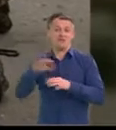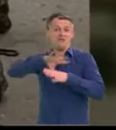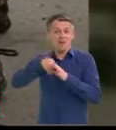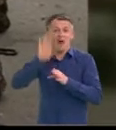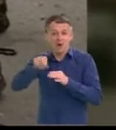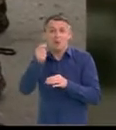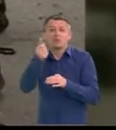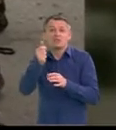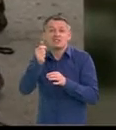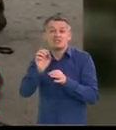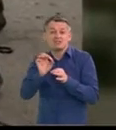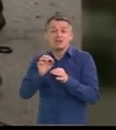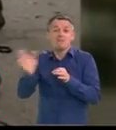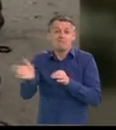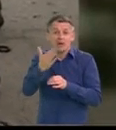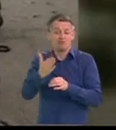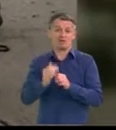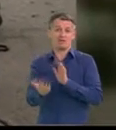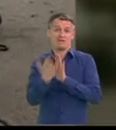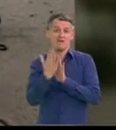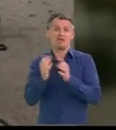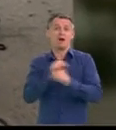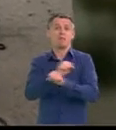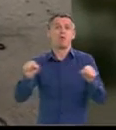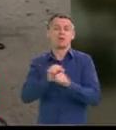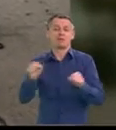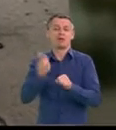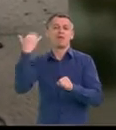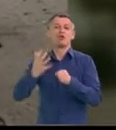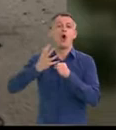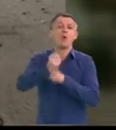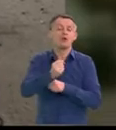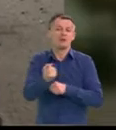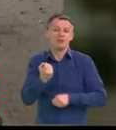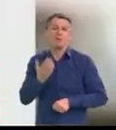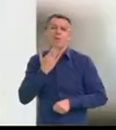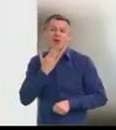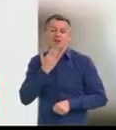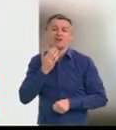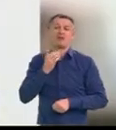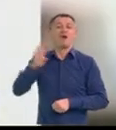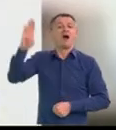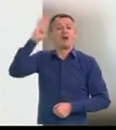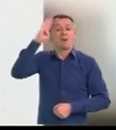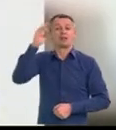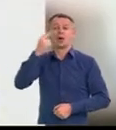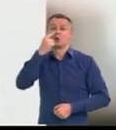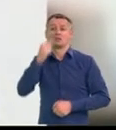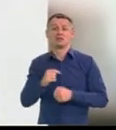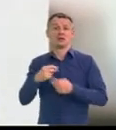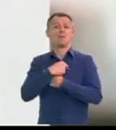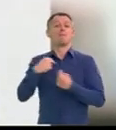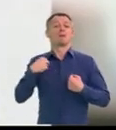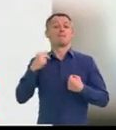puțin și reușea să fugă din calea bombardamentelor, a fost, din păcate, ucisă de armata rusă. În Hostomel, primarul orașului, alături de alți